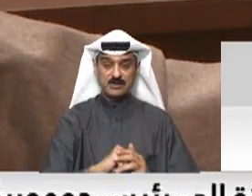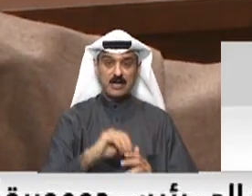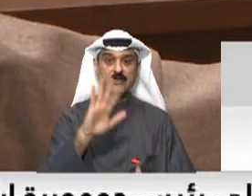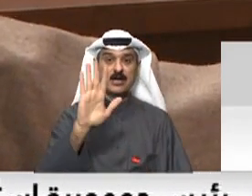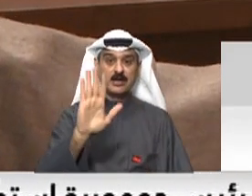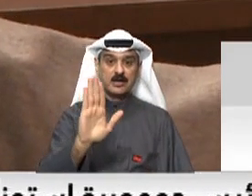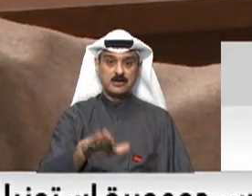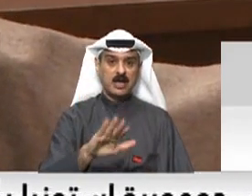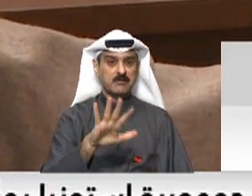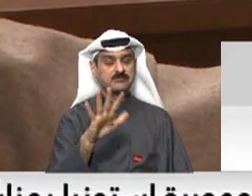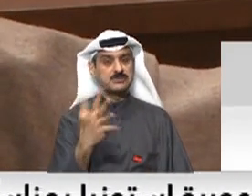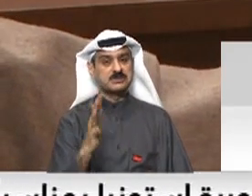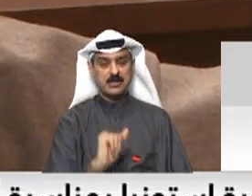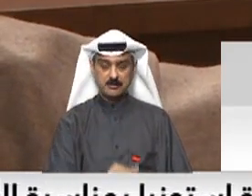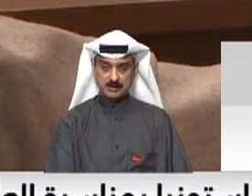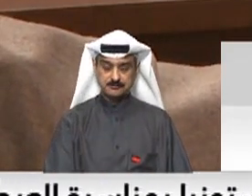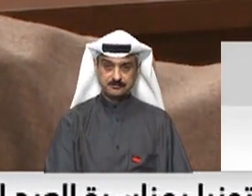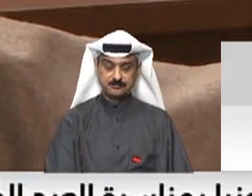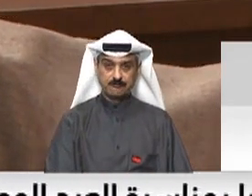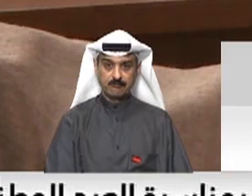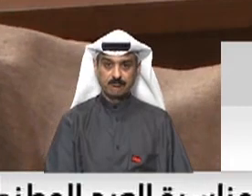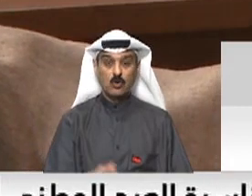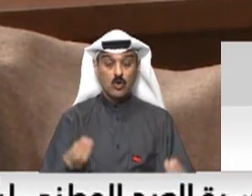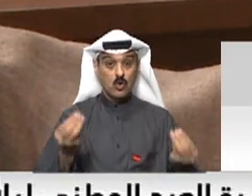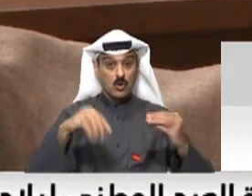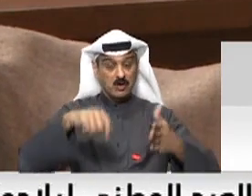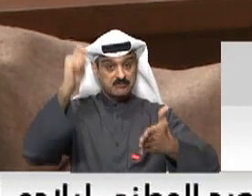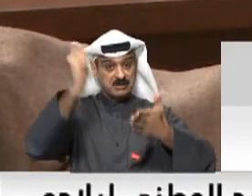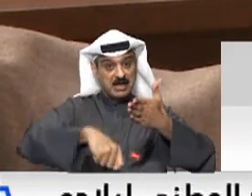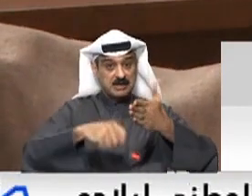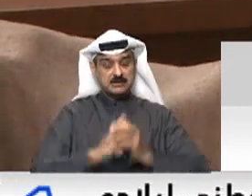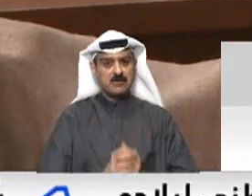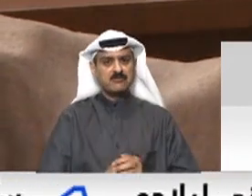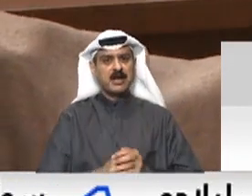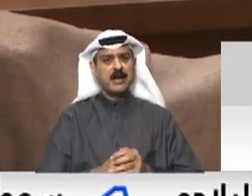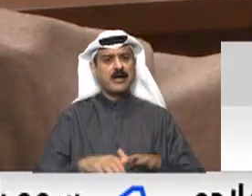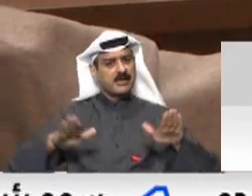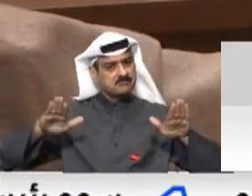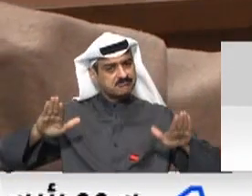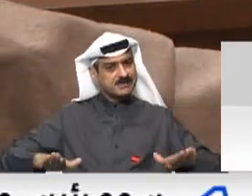وكذلك إضافة إلى عقد لتأثيث المبنى